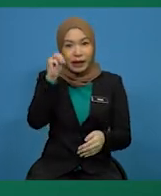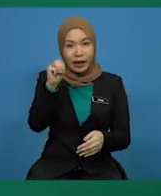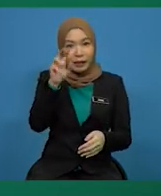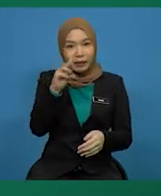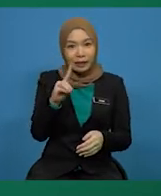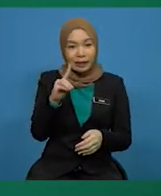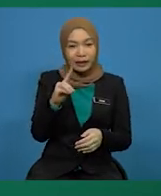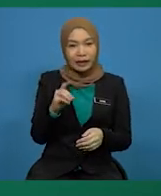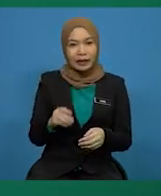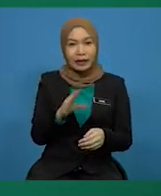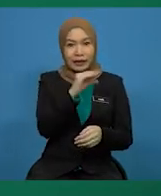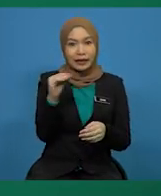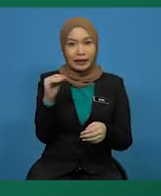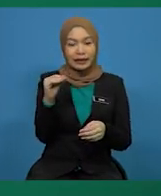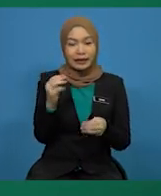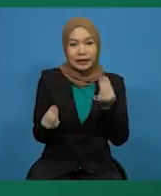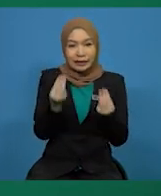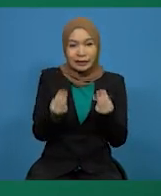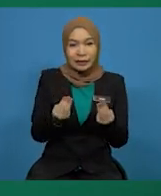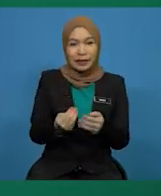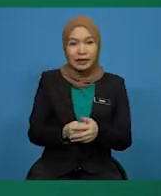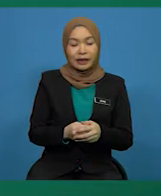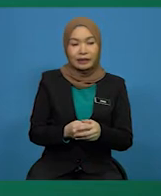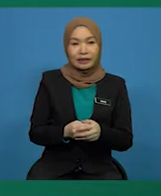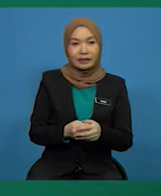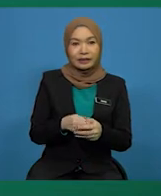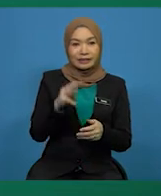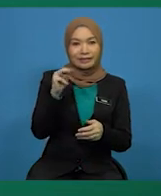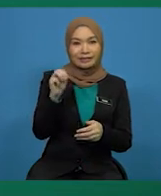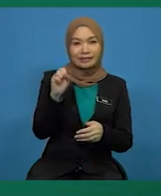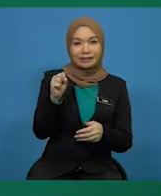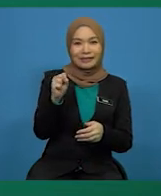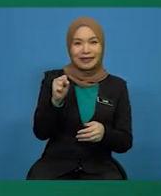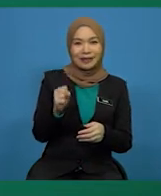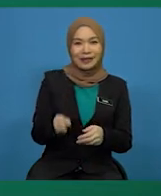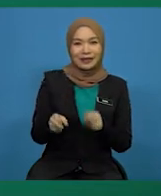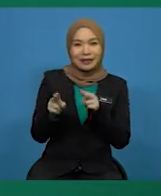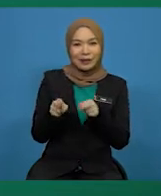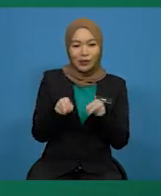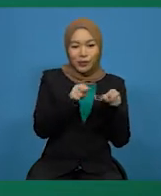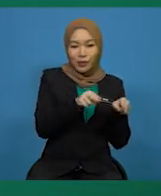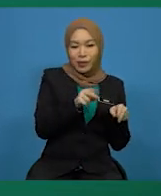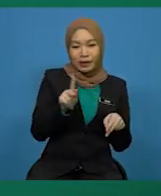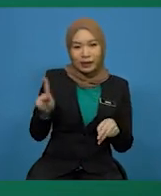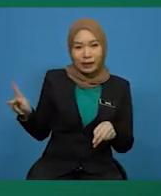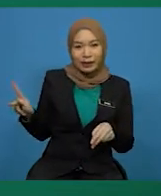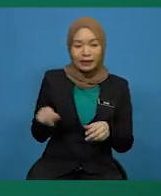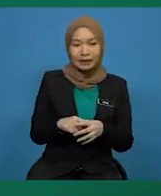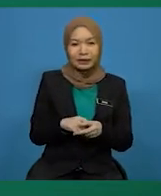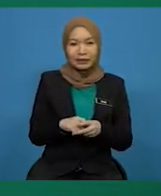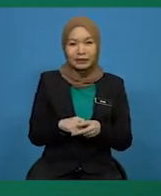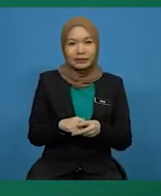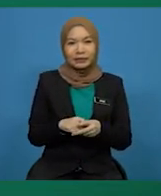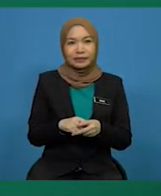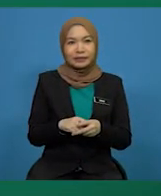dan MS dan juga kesimbangan setelah MS beralih ke kanan. Okey, yang kedua, menghurai gambar rajah